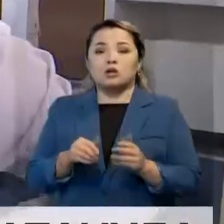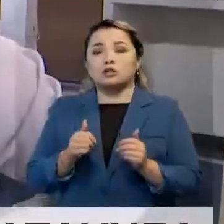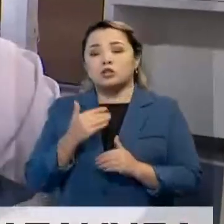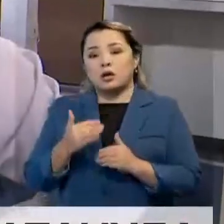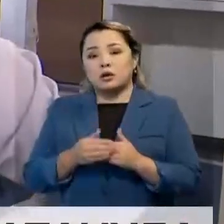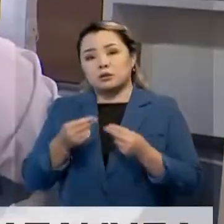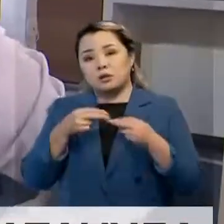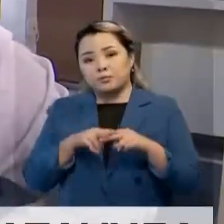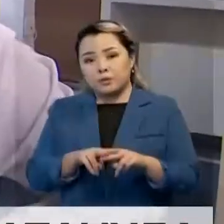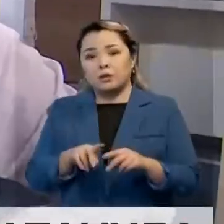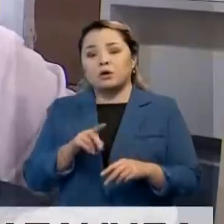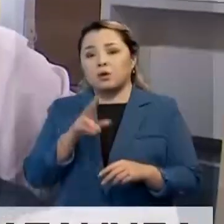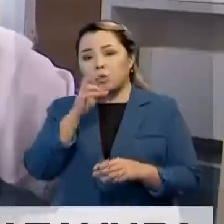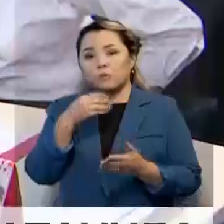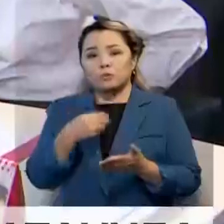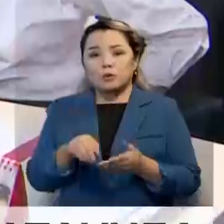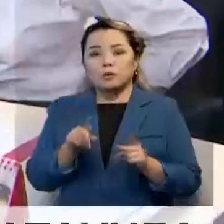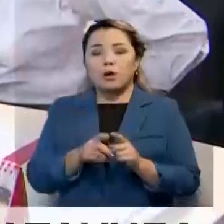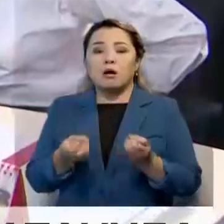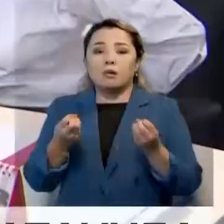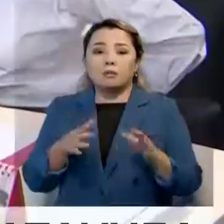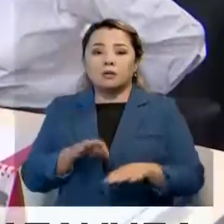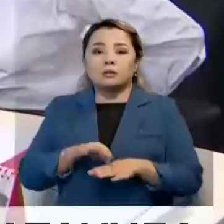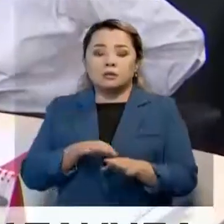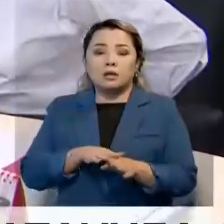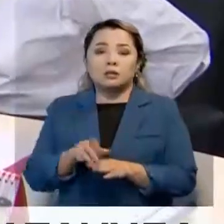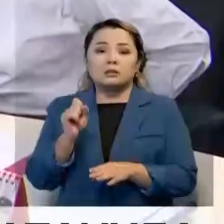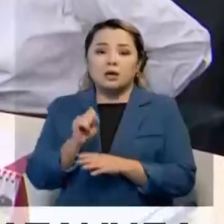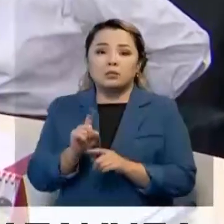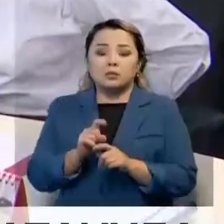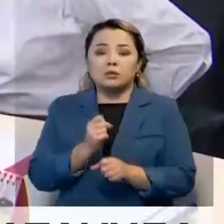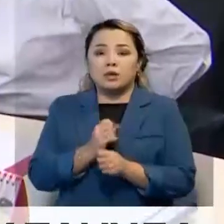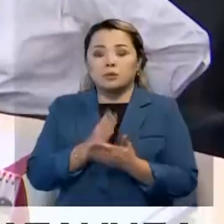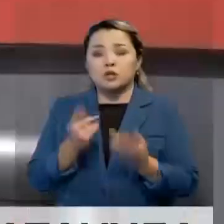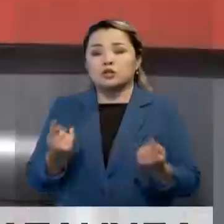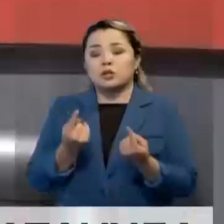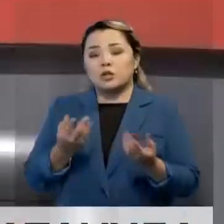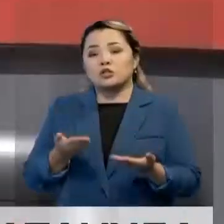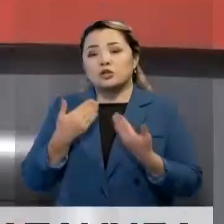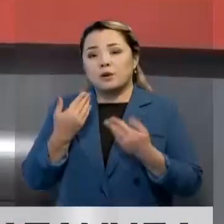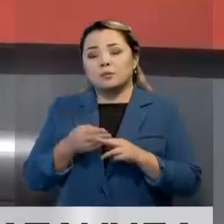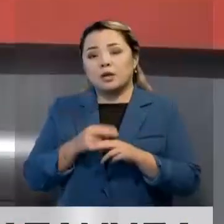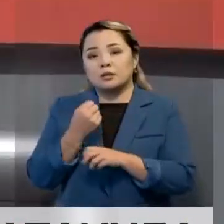жақындарыңызға аударым жасау немесе кофе алып беру сынды қарапайым операциялар тапсырма болып есептеледі. Жеңімпаздар кездейсоқ